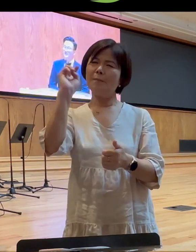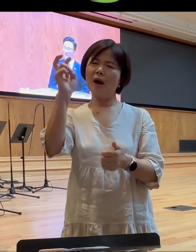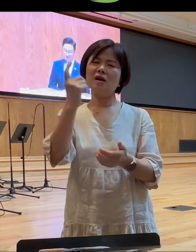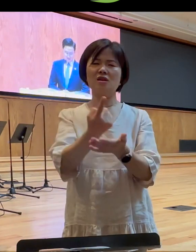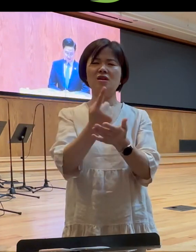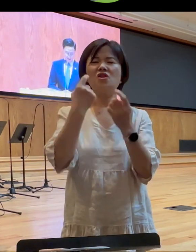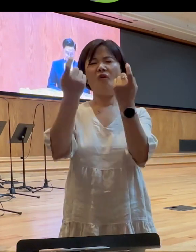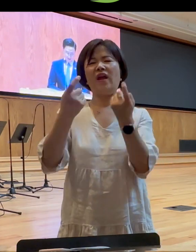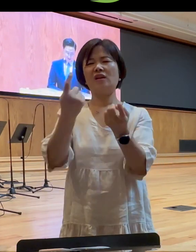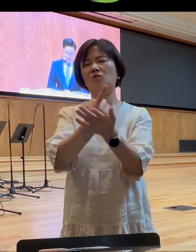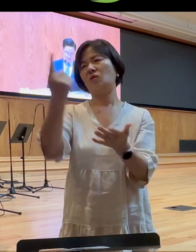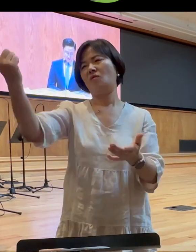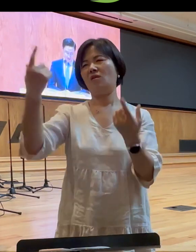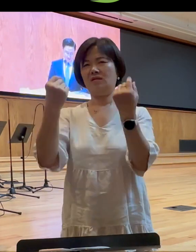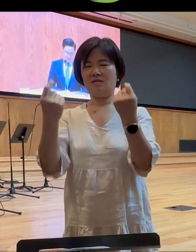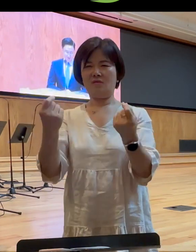같아요.